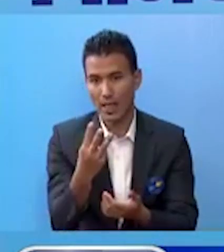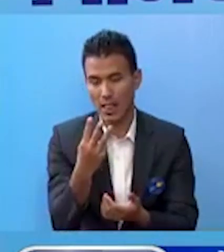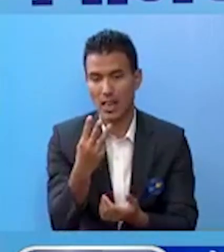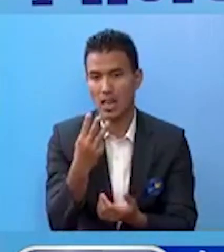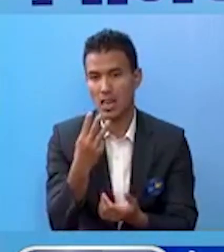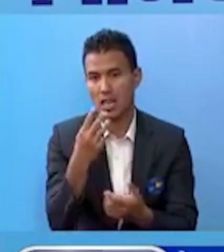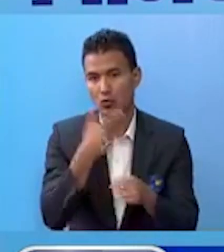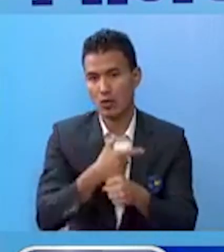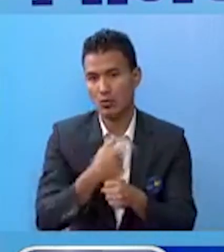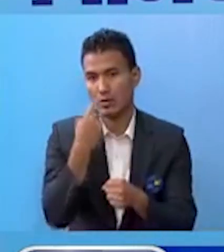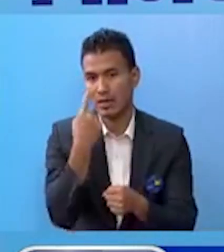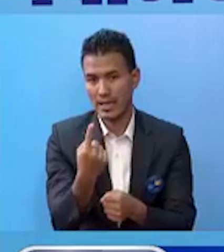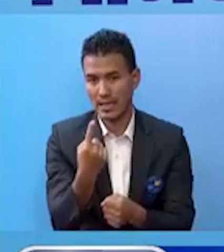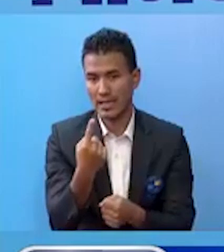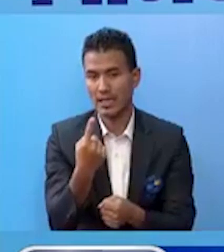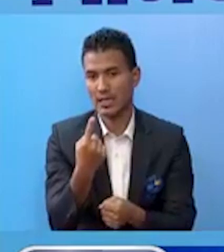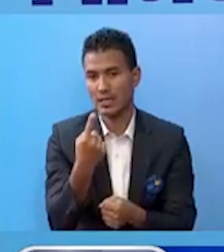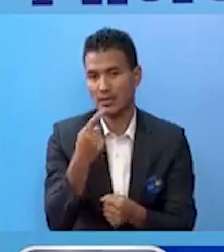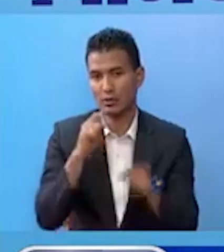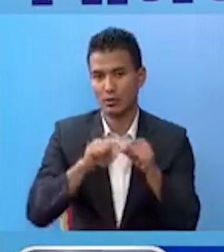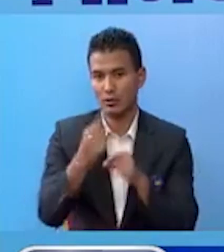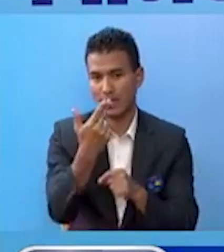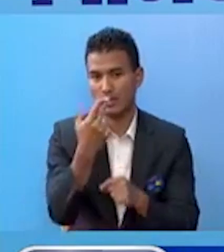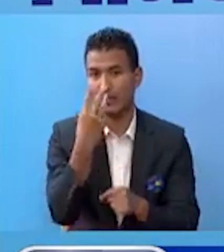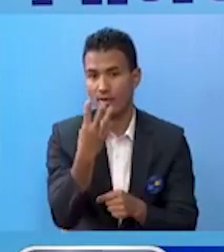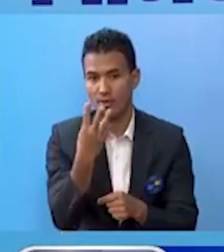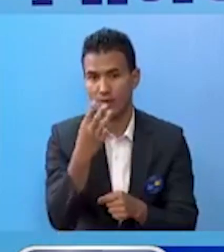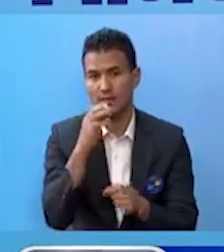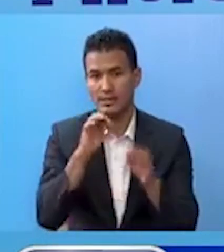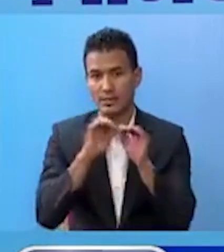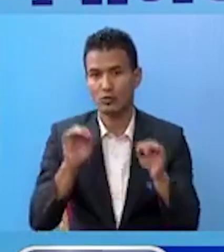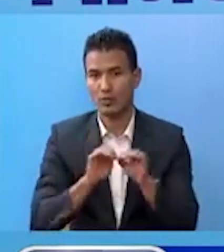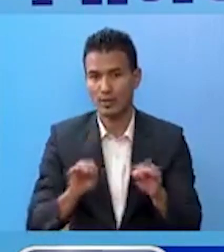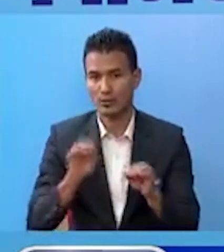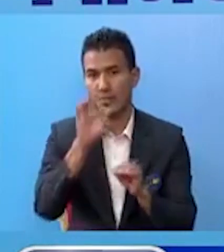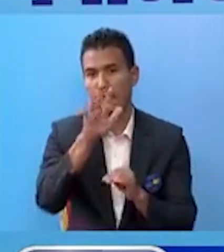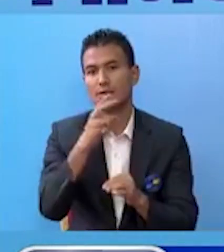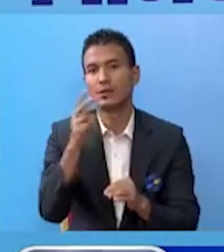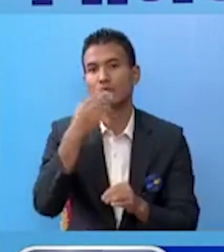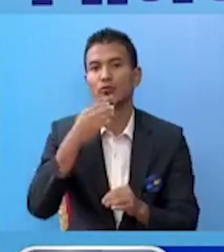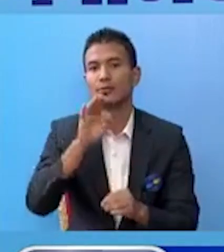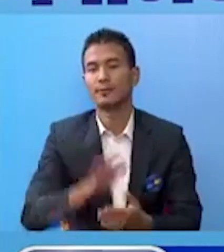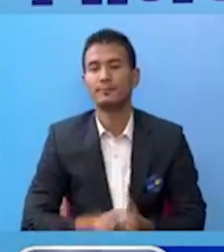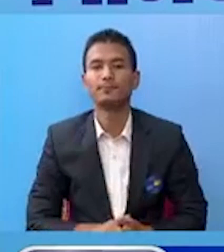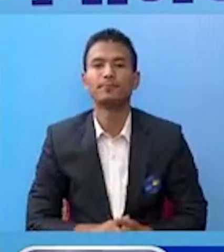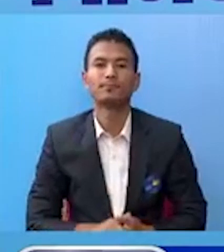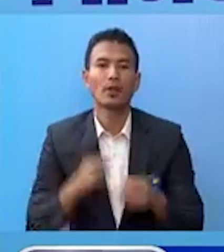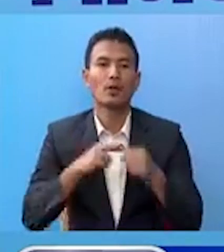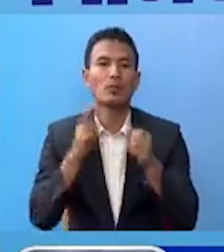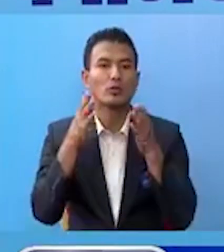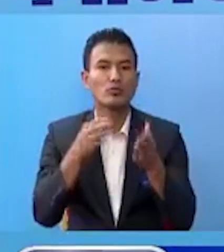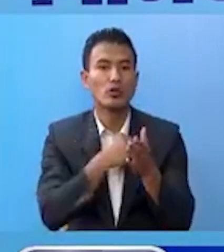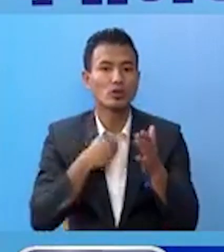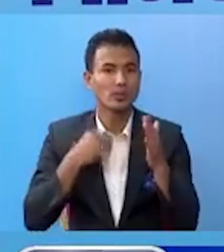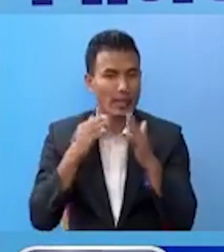3 जना, नुवाकोटका 1 जना, सर्लाहीका 3 जना र सिन्धुपाल्चोकका 5 जना हुनुहुन्छ। भरतपुर